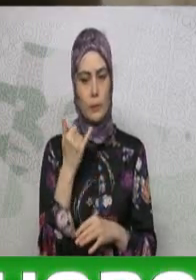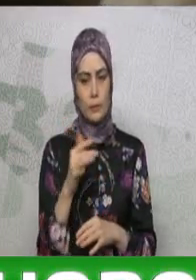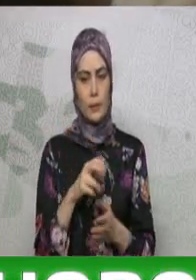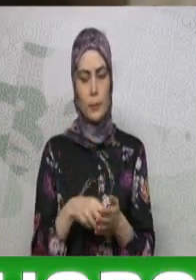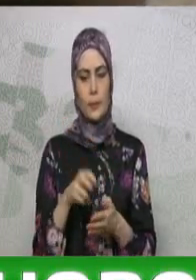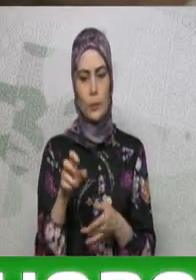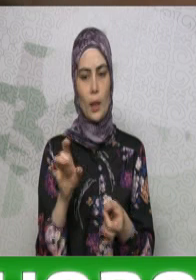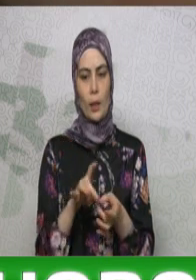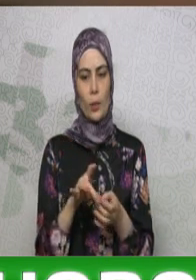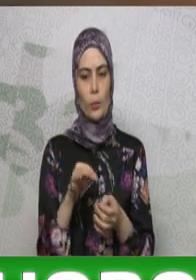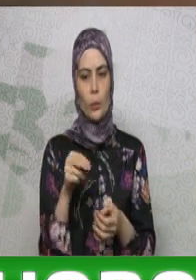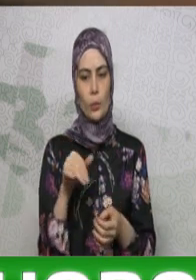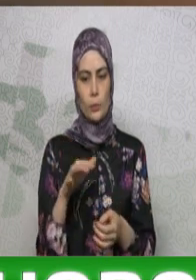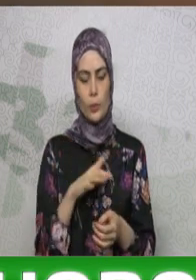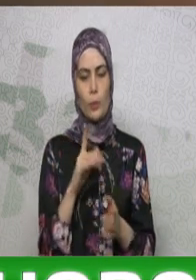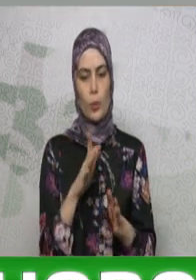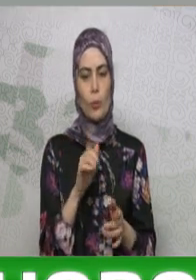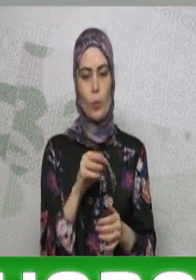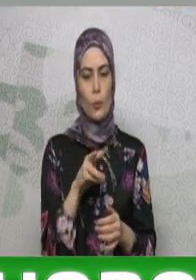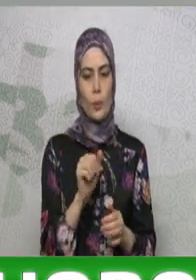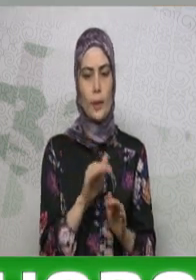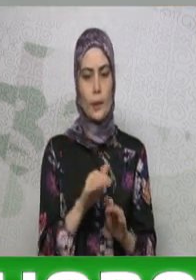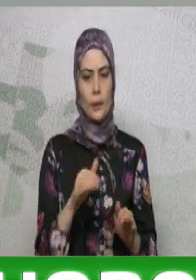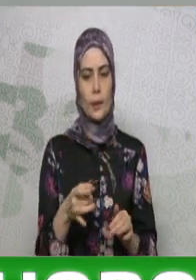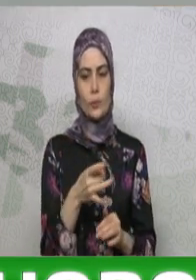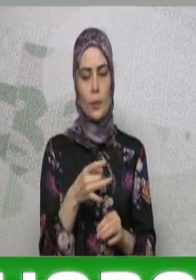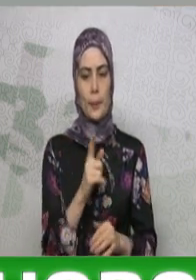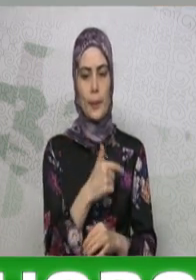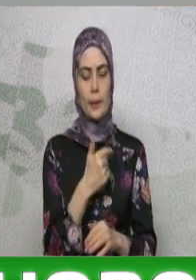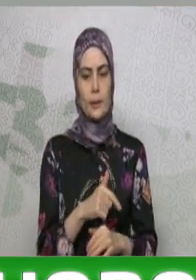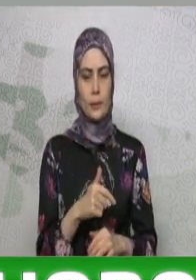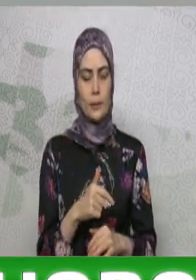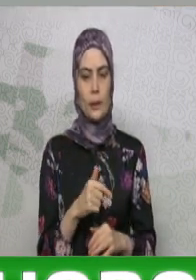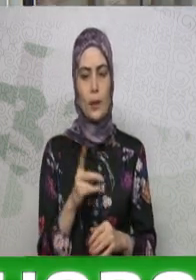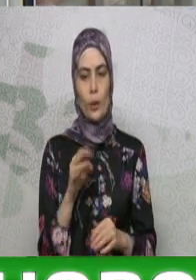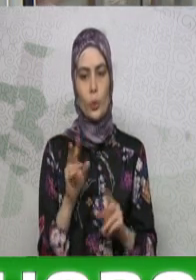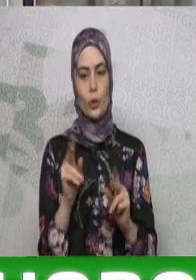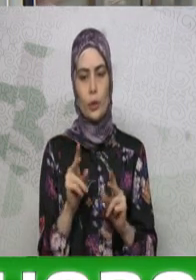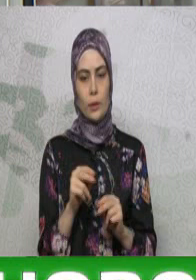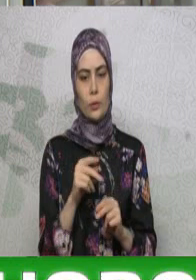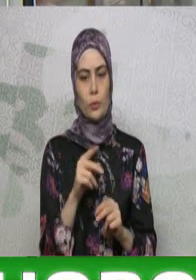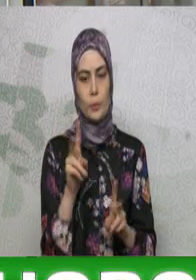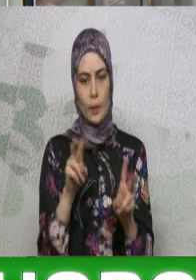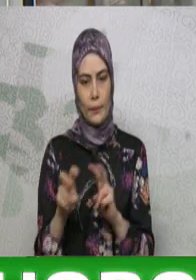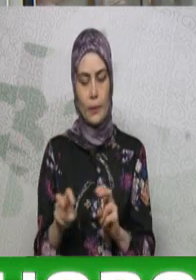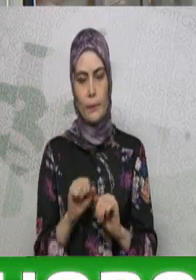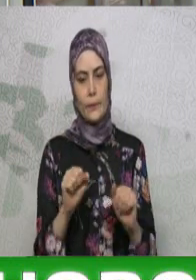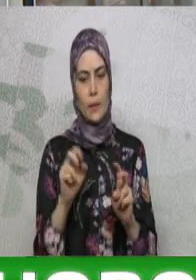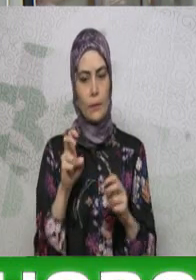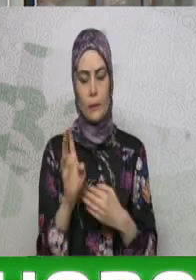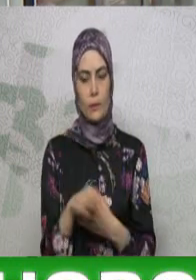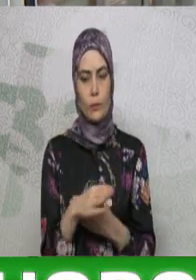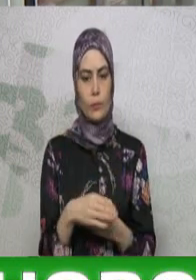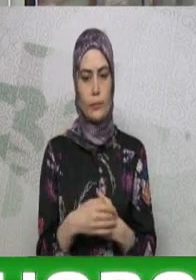письме на электронную почту сообщили о бомбе в детской республиканской клинической больнице. К счастью, после проведения проверок взрывчатое вещество